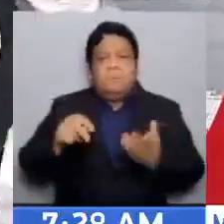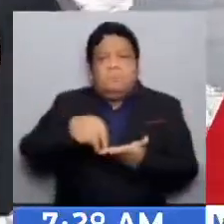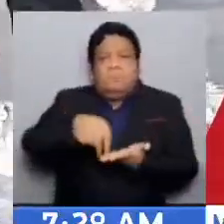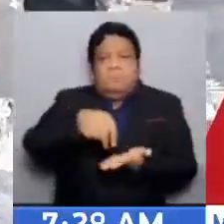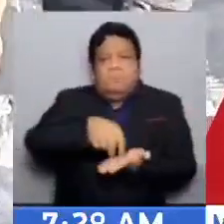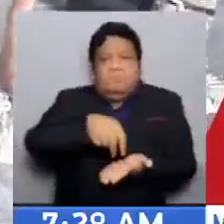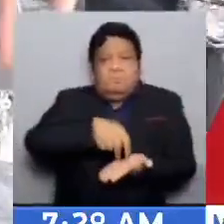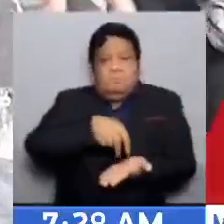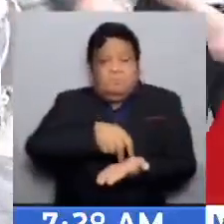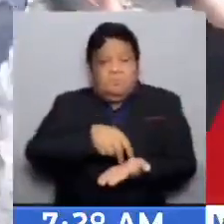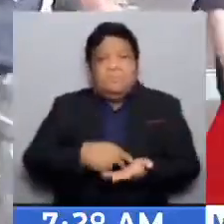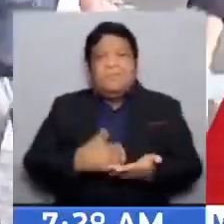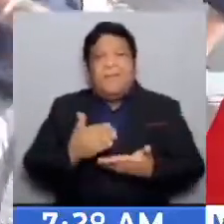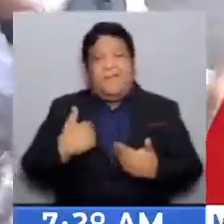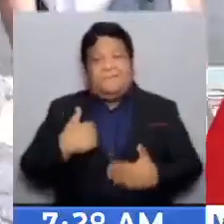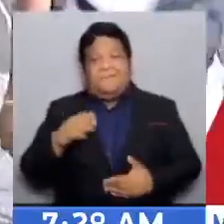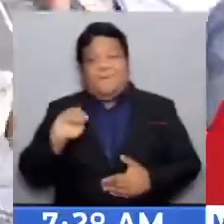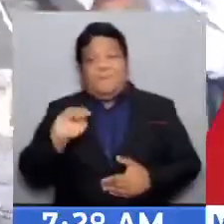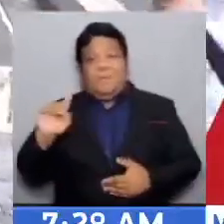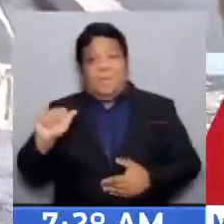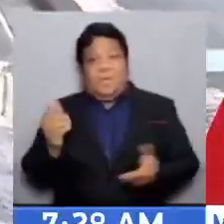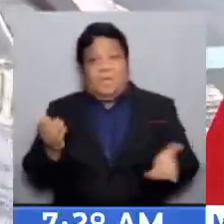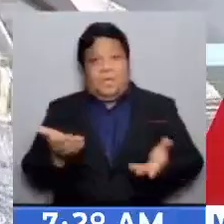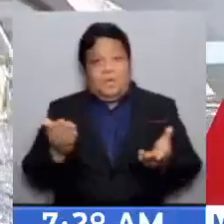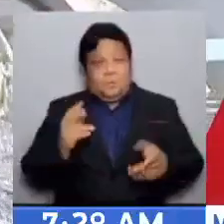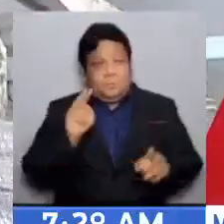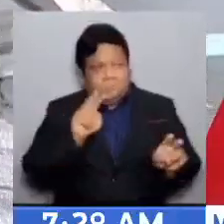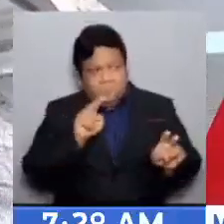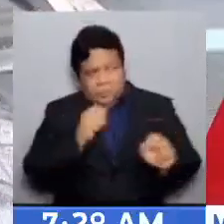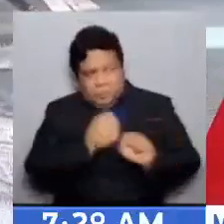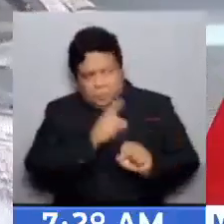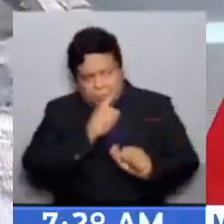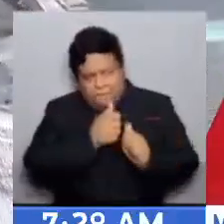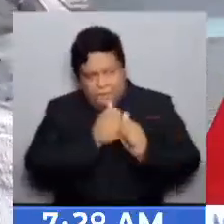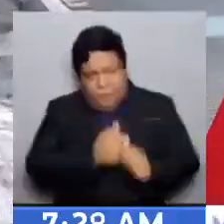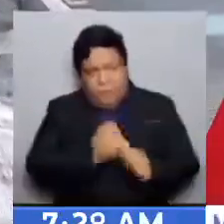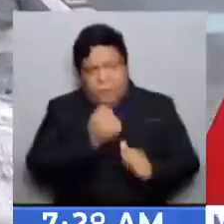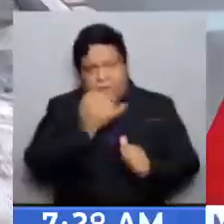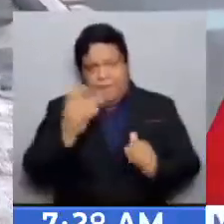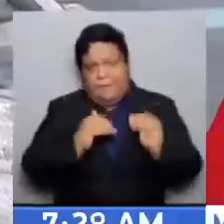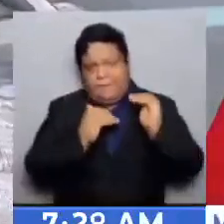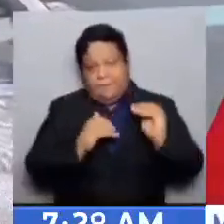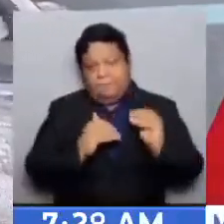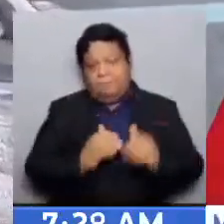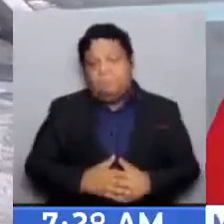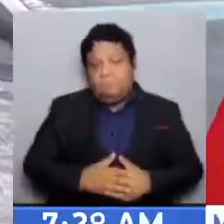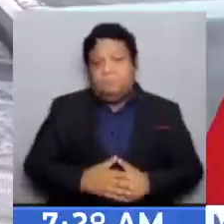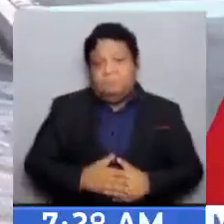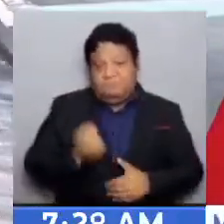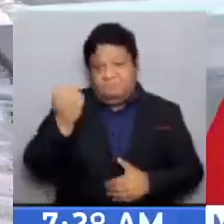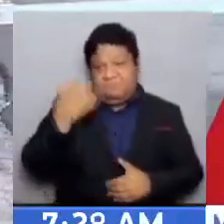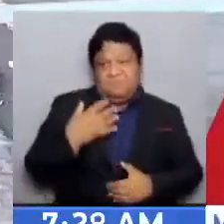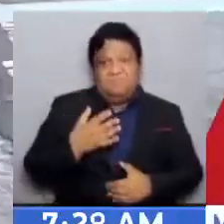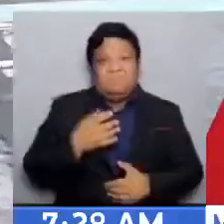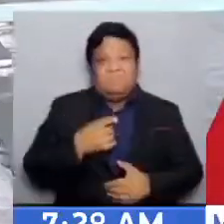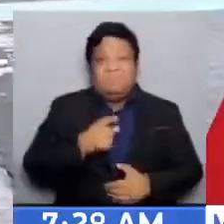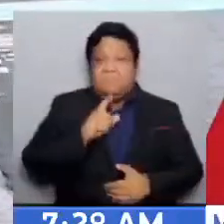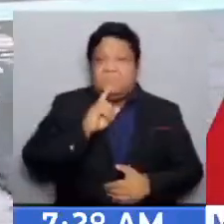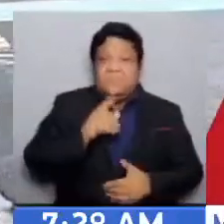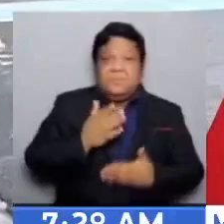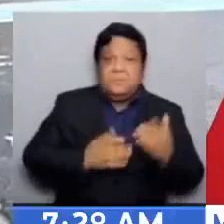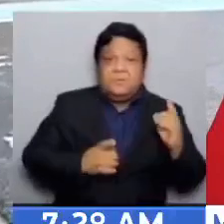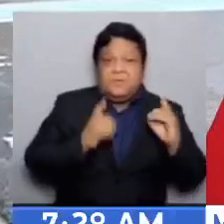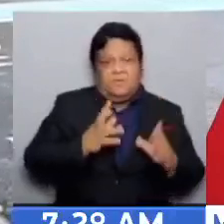dito nagmamonitor kung talaga nasusunod ba yung bilang. At sabi nga sa atin talaga ng mga konduktor at driver, pahirapan talaga na masunod